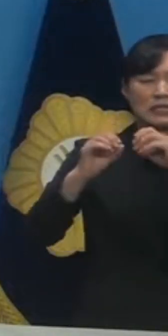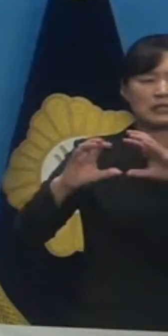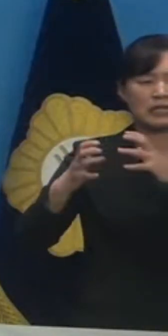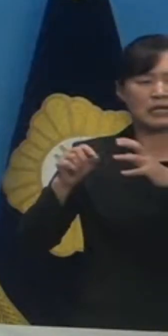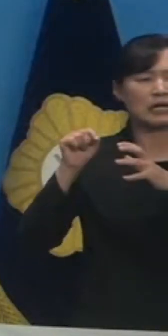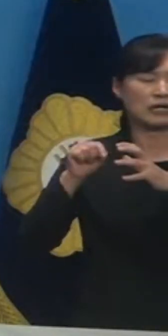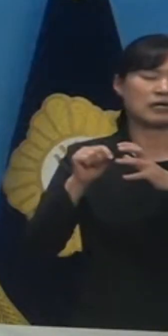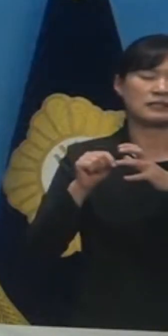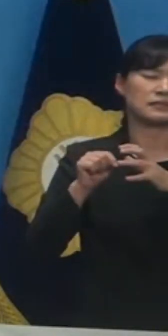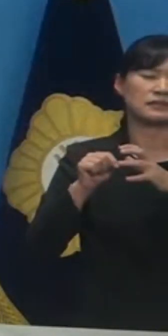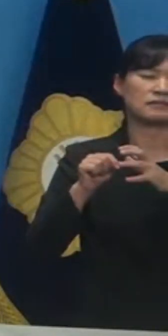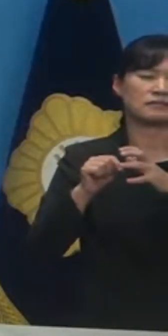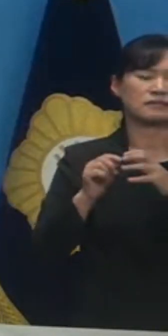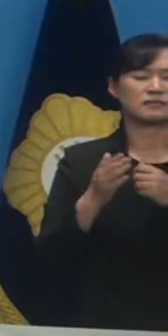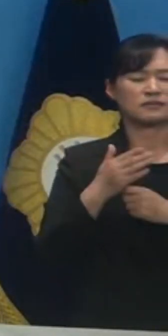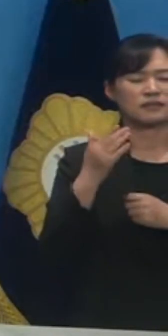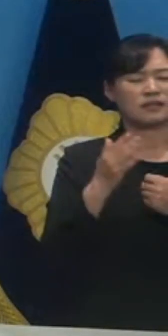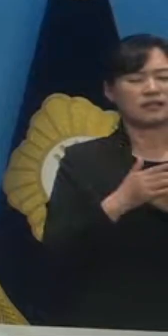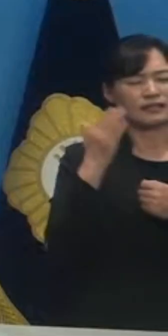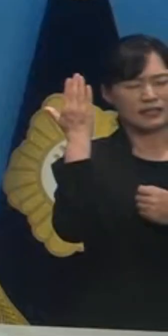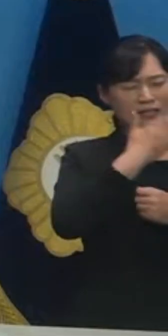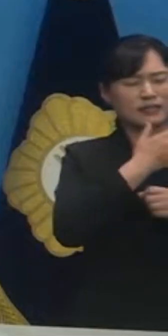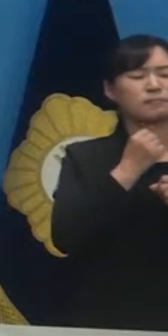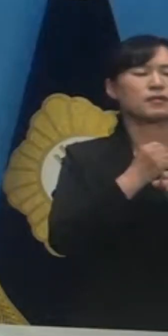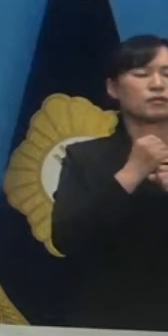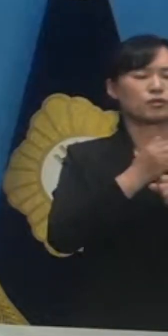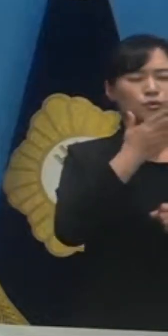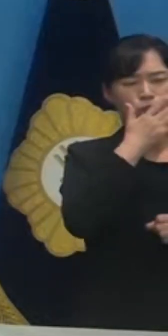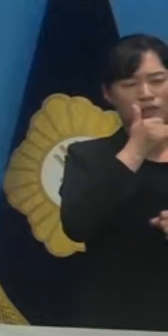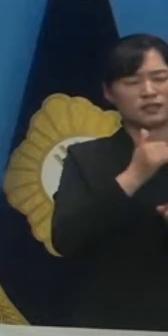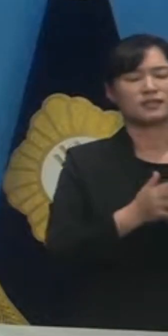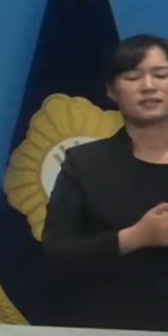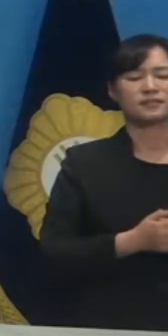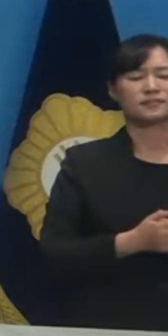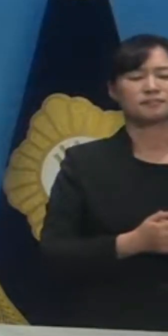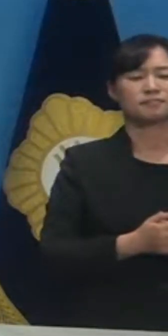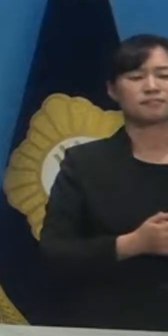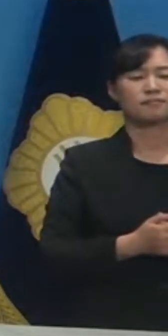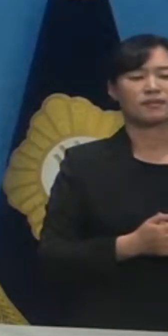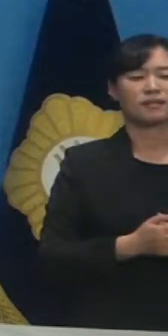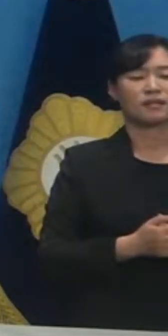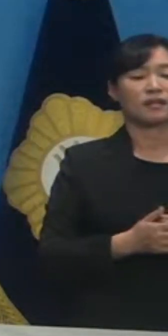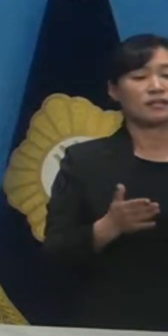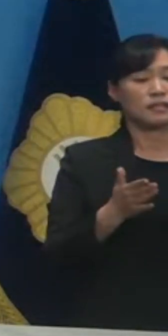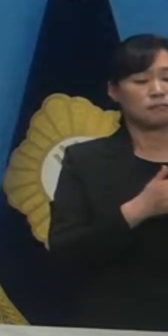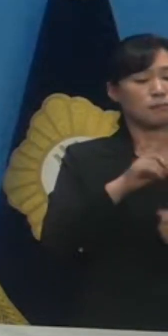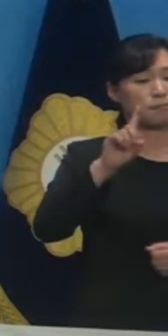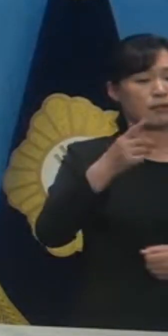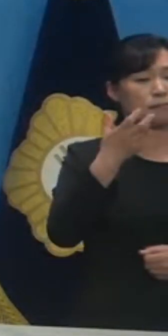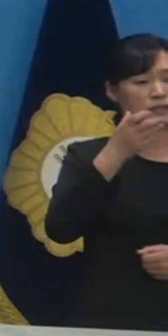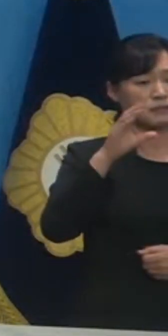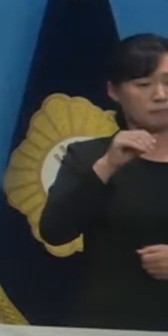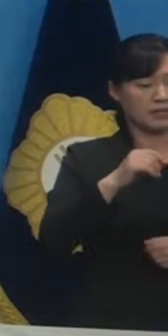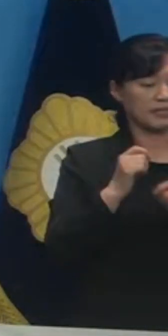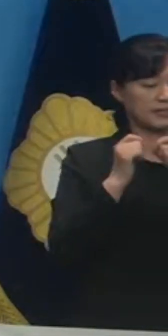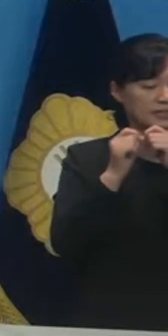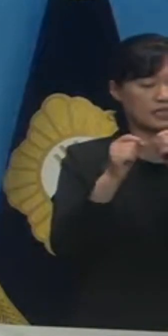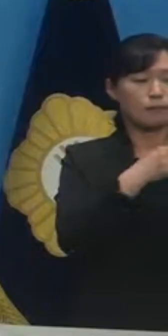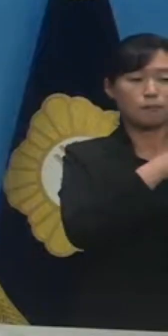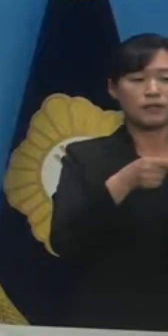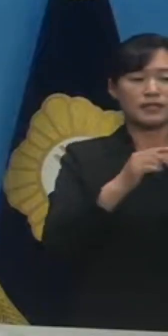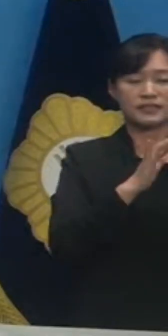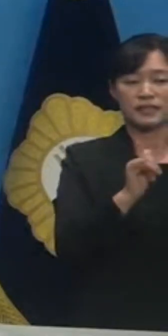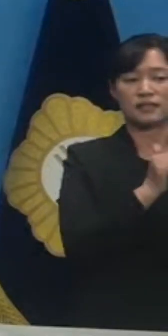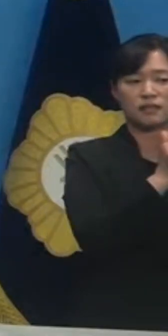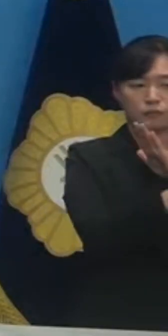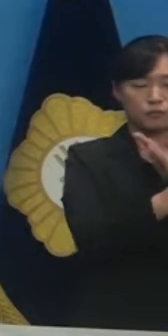사기공화국이라는 오명을 스칠 수 있는 중대한 역사적 사건입니다. 그런 차원에서 우리 180만 사기 피해자들